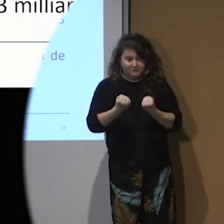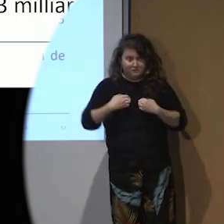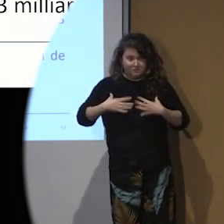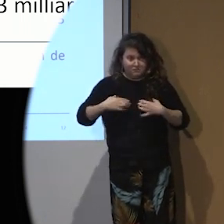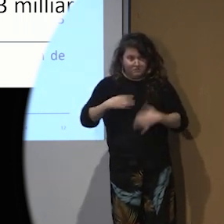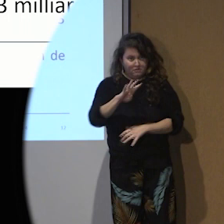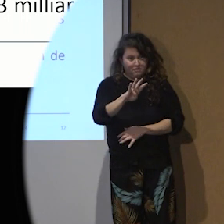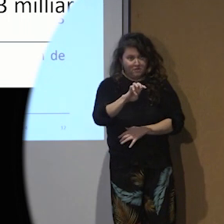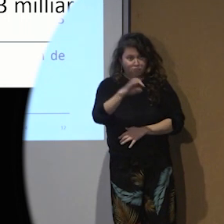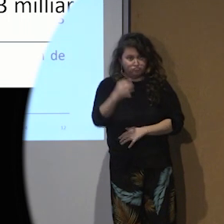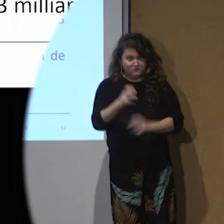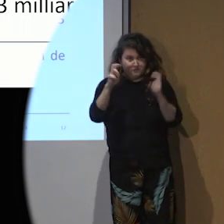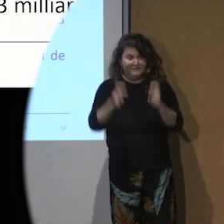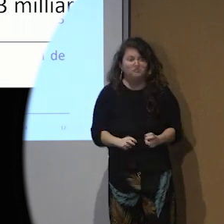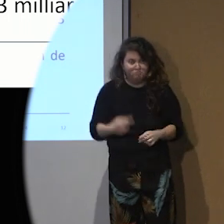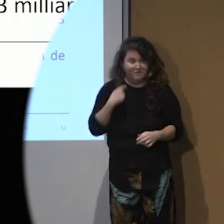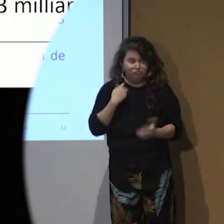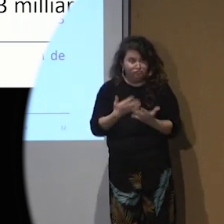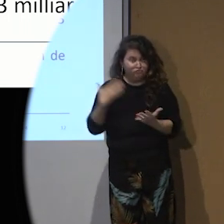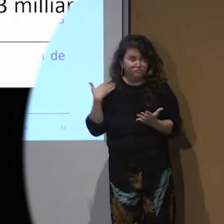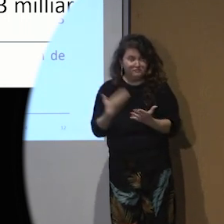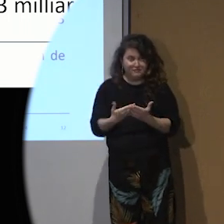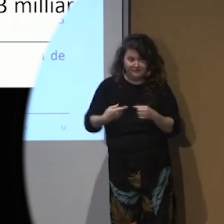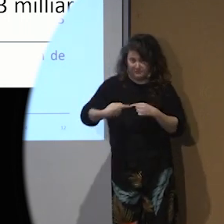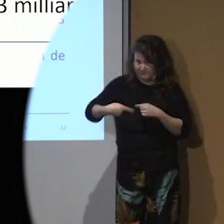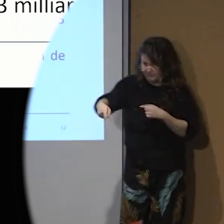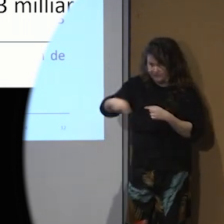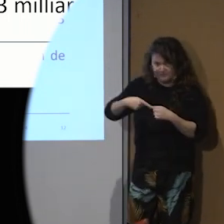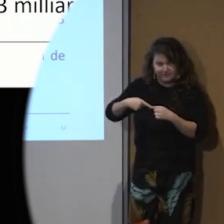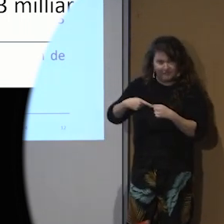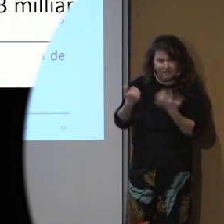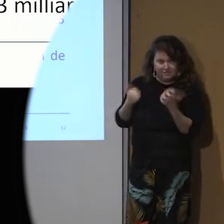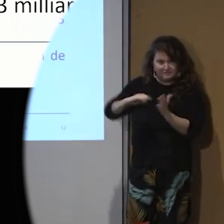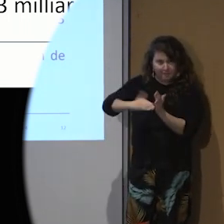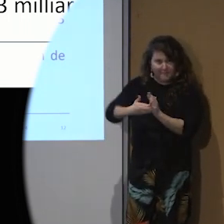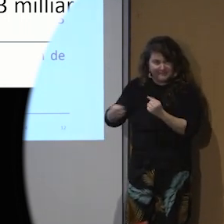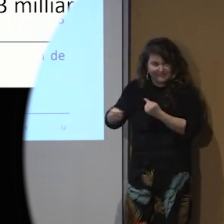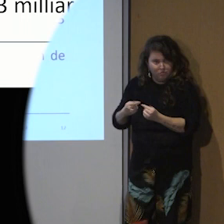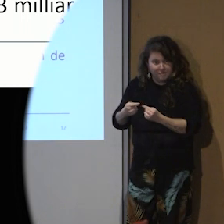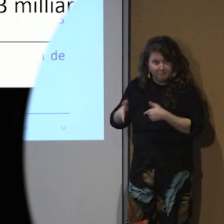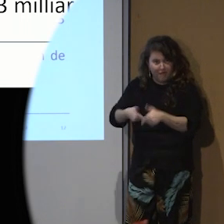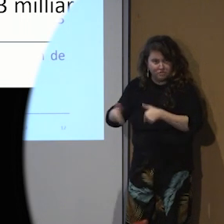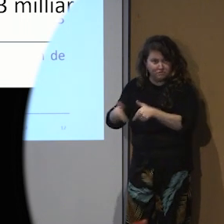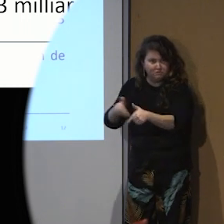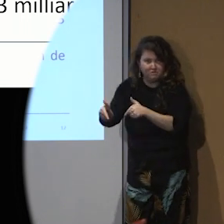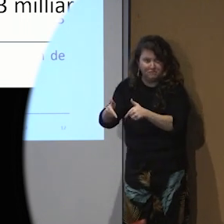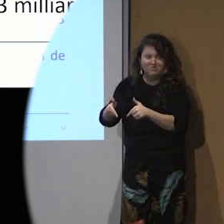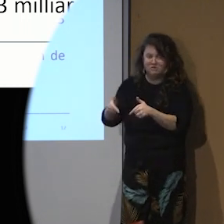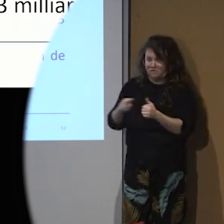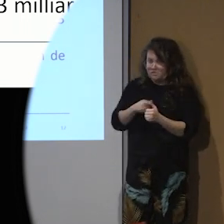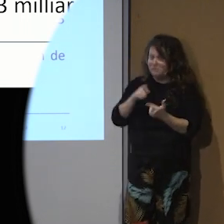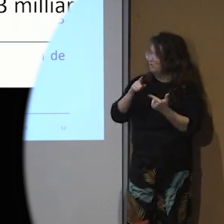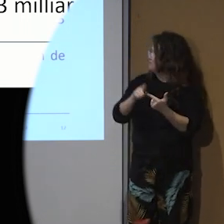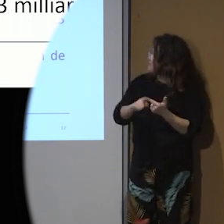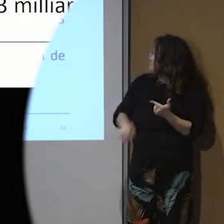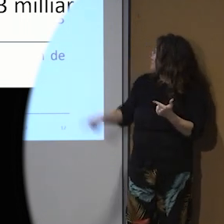mètres. Aujourd'hui, il en met presque 4. Les personnes âgées sont en augmentation. Elles vont passer de un quart en 2015